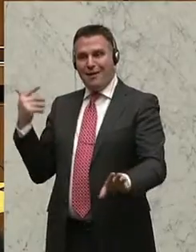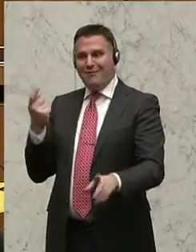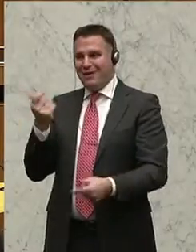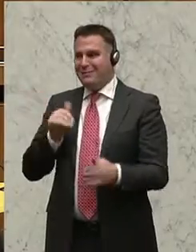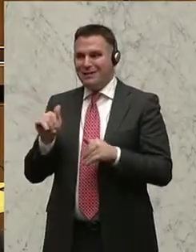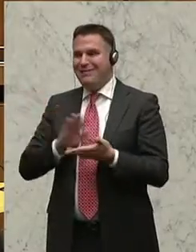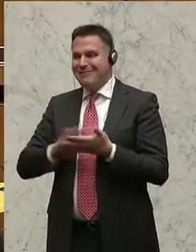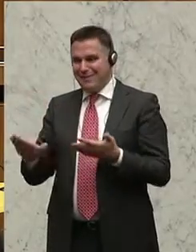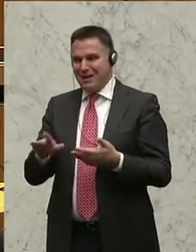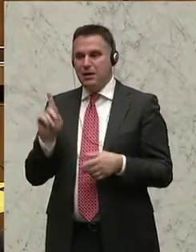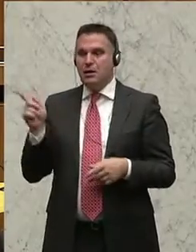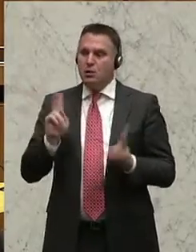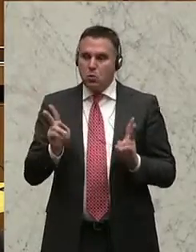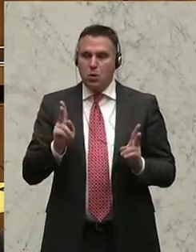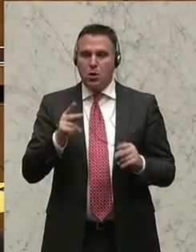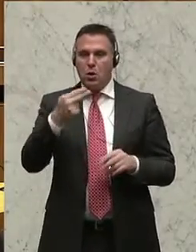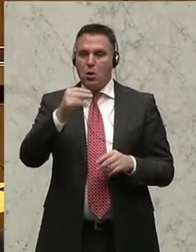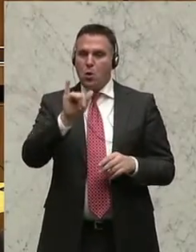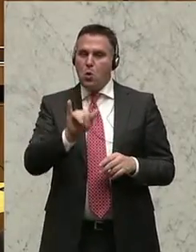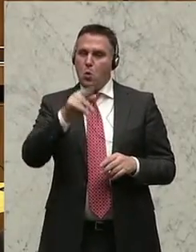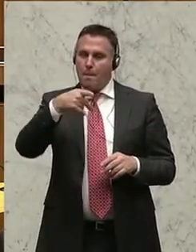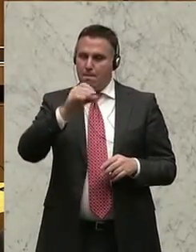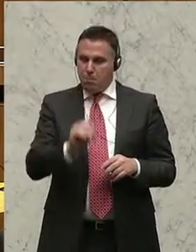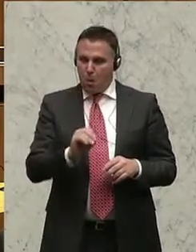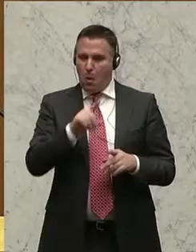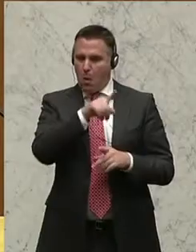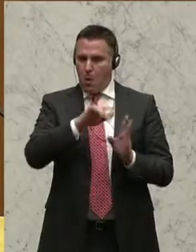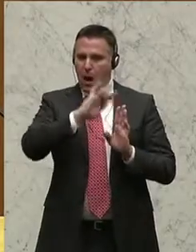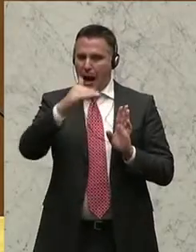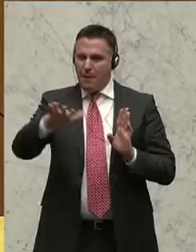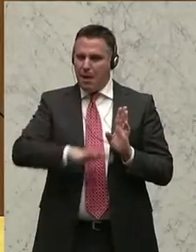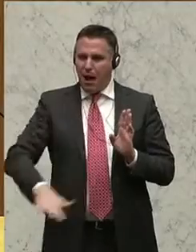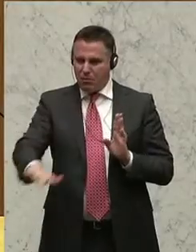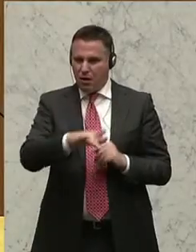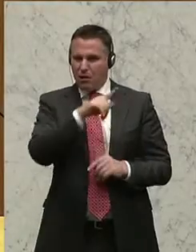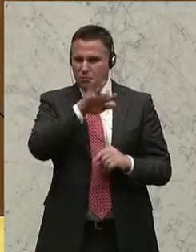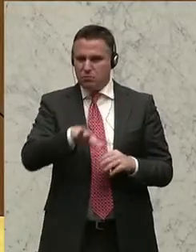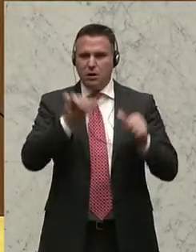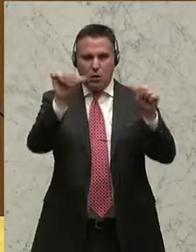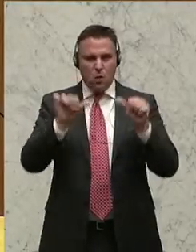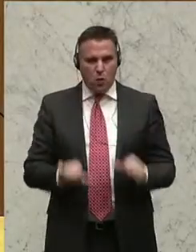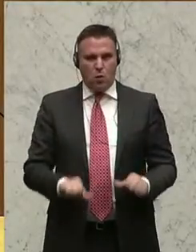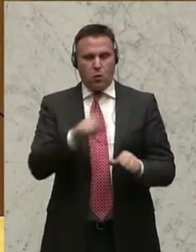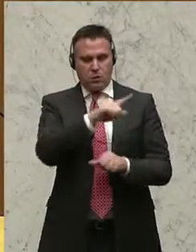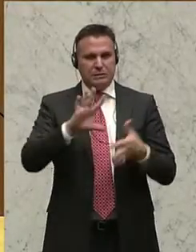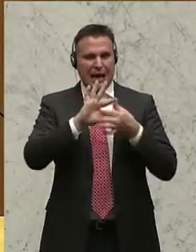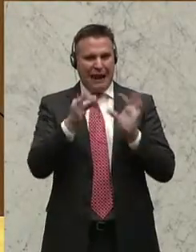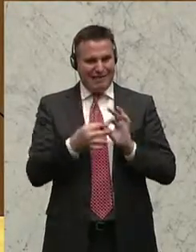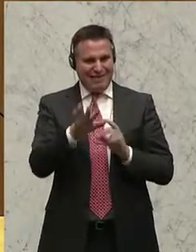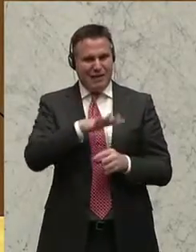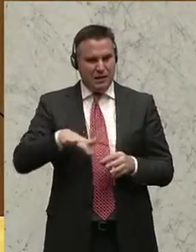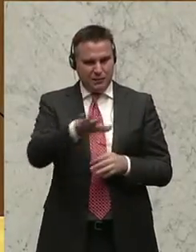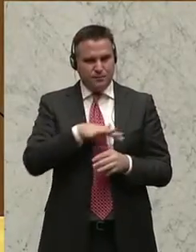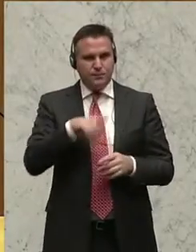hat. Dieses Desaster rund um die Hypoalpe Adria, das bevorstehende Insolvenzszenario von Kärnten,